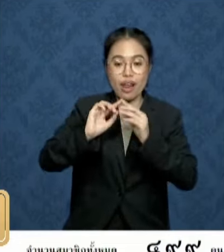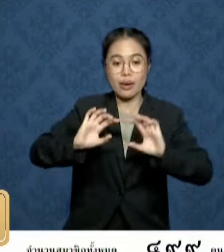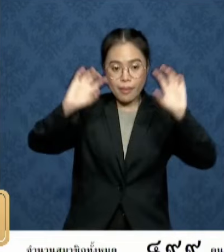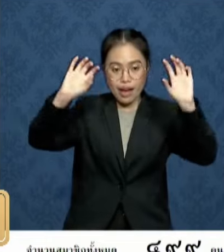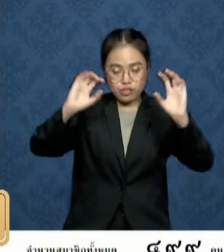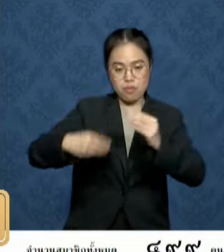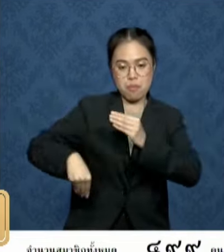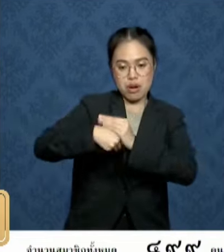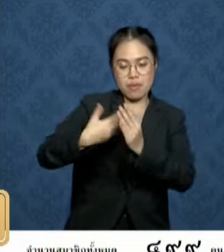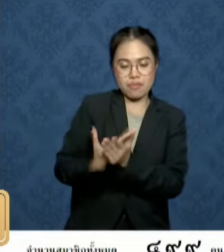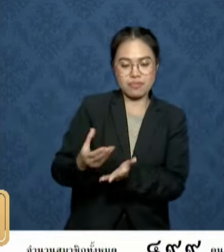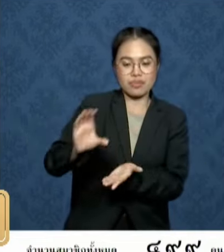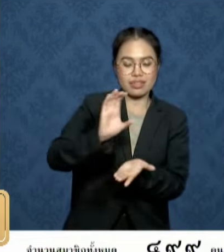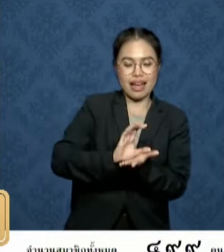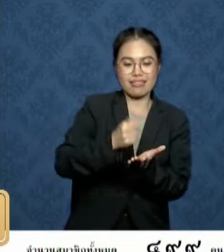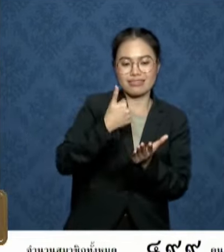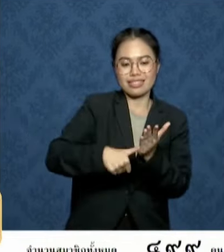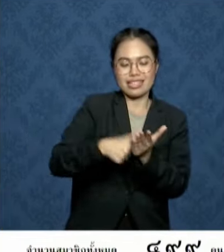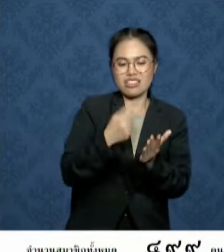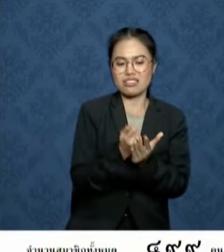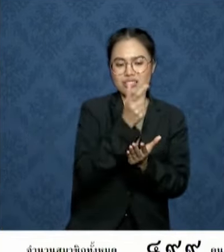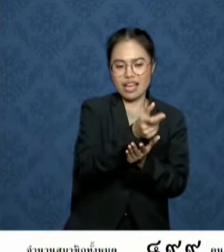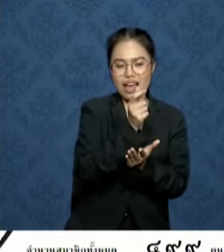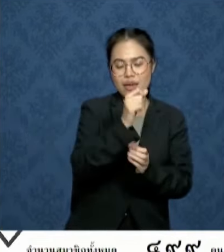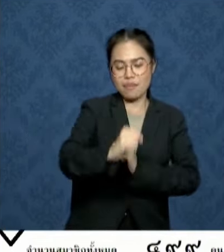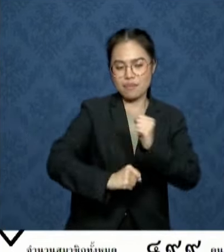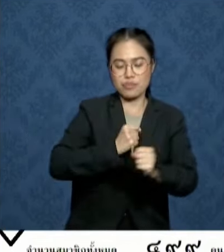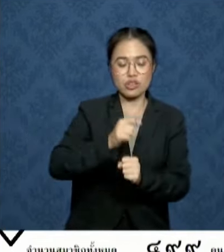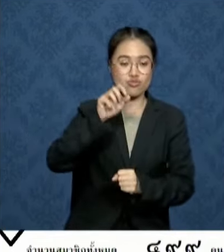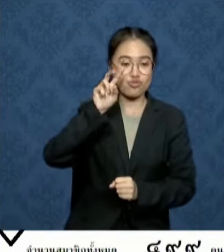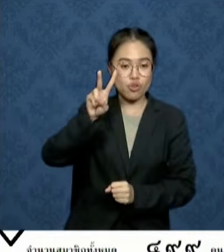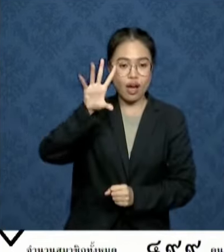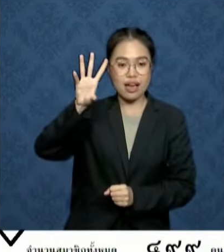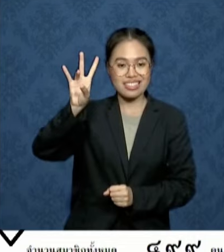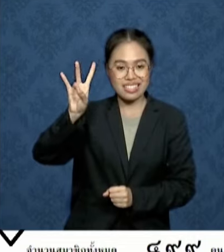าละนี่นะครับ จ่ายคืนภาละนี่ตาม 128 ภายใปี 2570 ทั้หมด